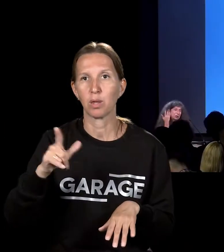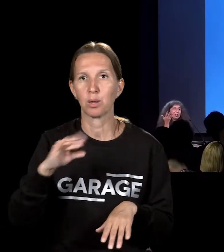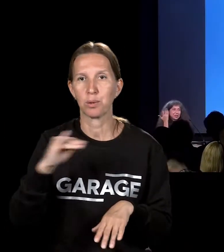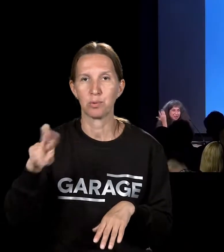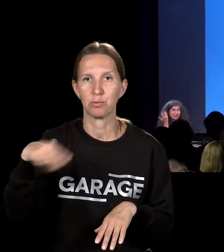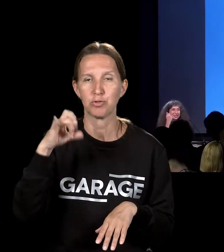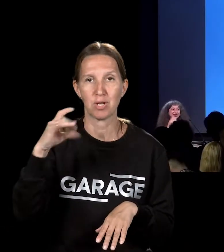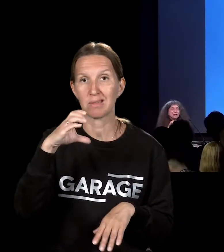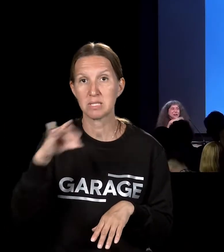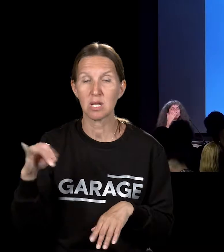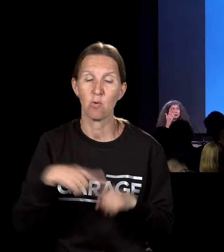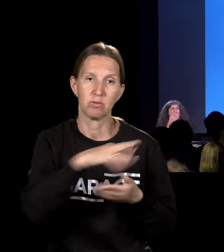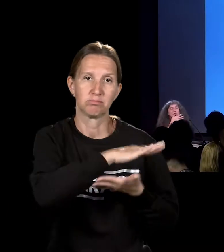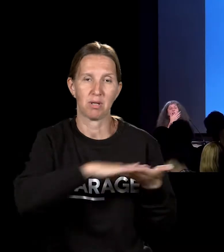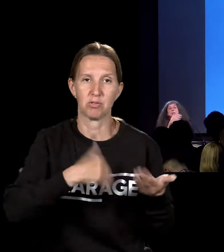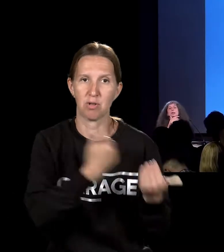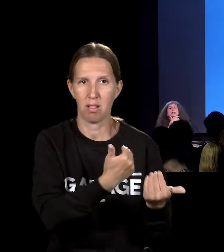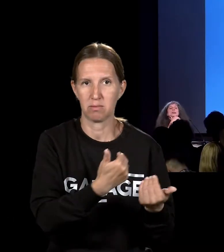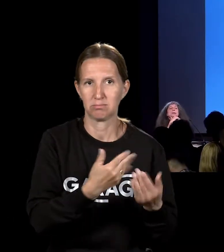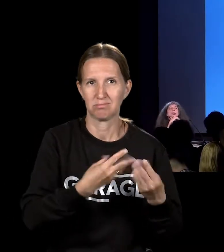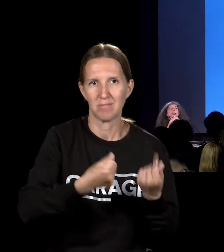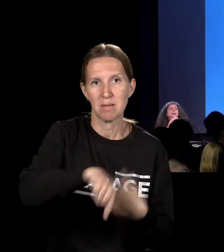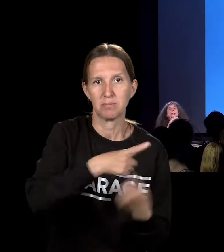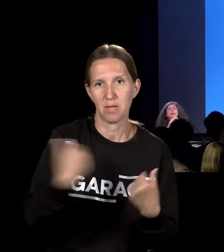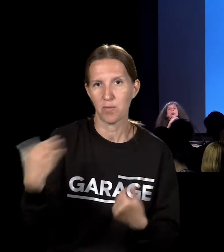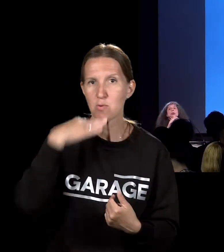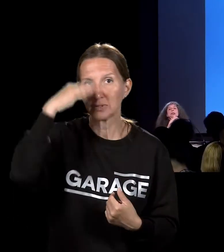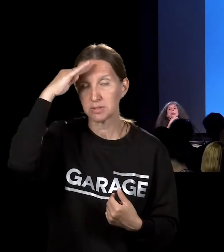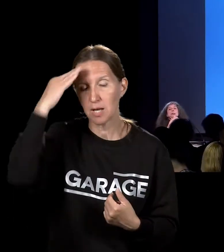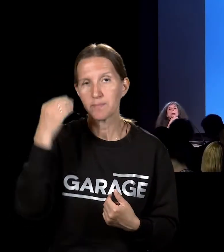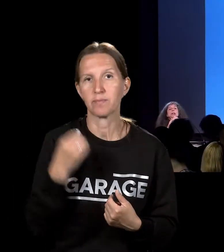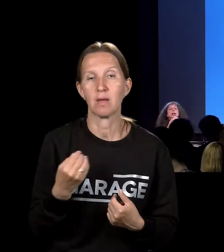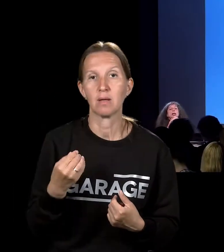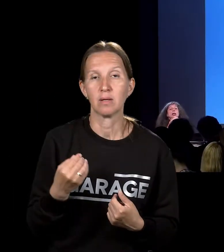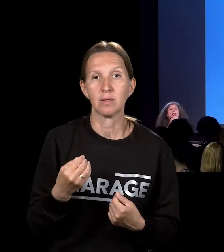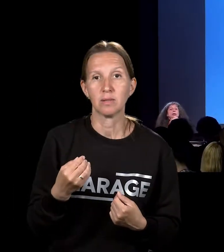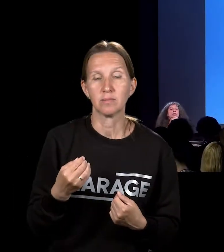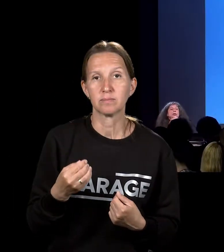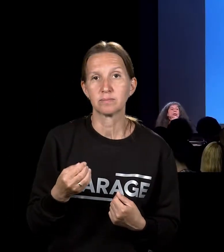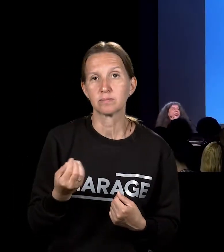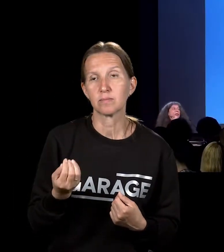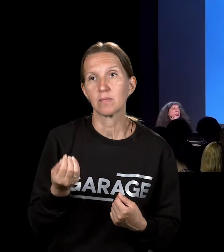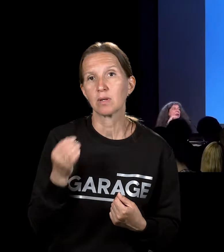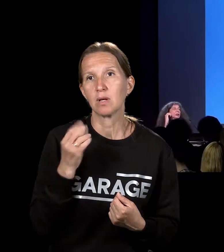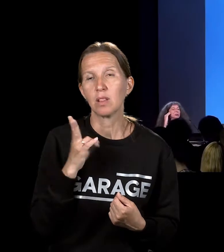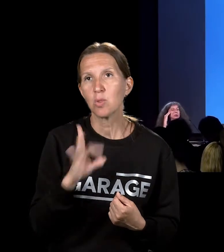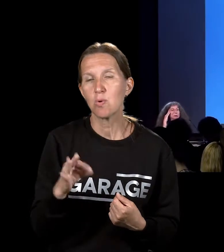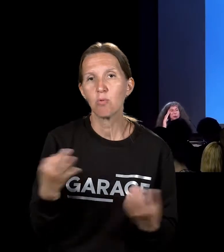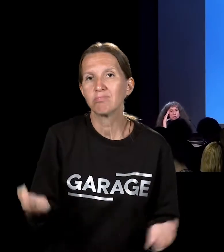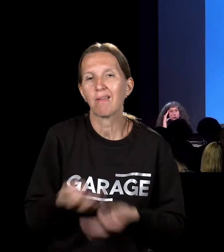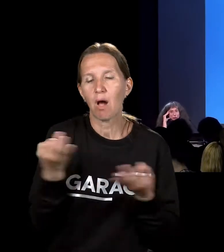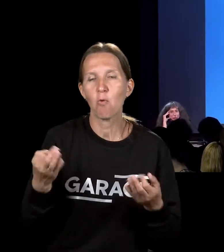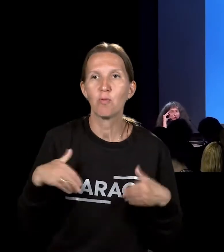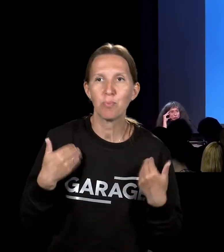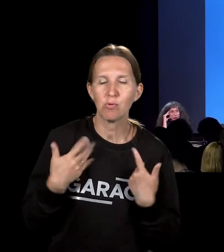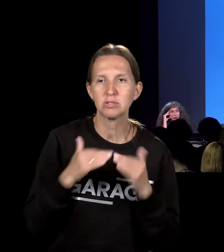продолжал делаться, отца, у которого тоже после этой мясной лавки появилась вот эта самая куриная ферма. Но, в общем, никакого этого